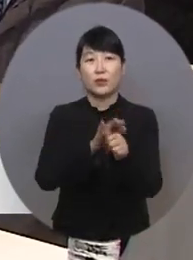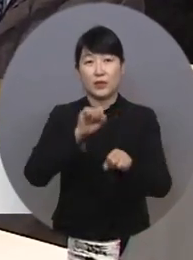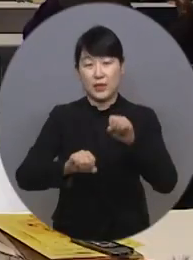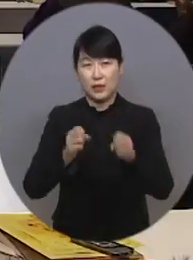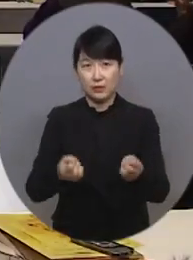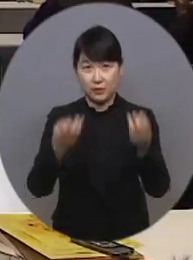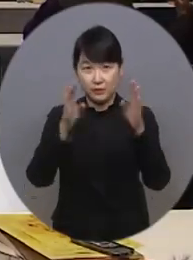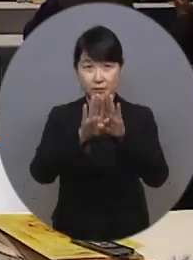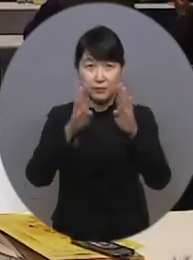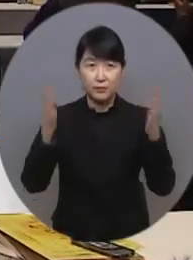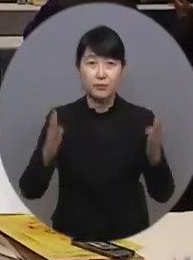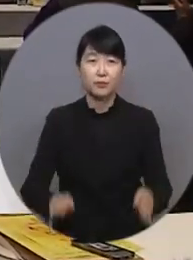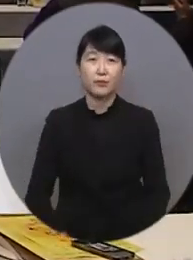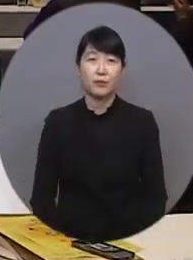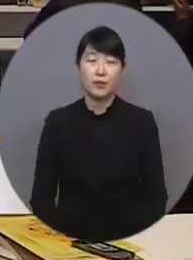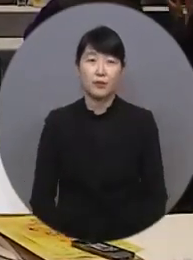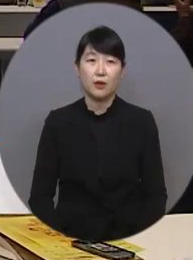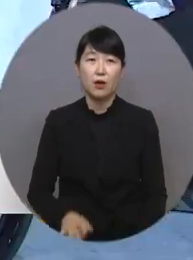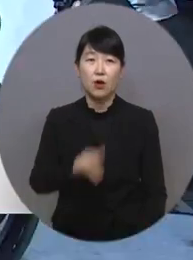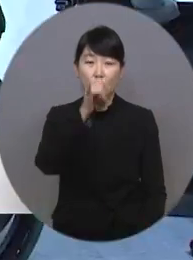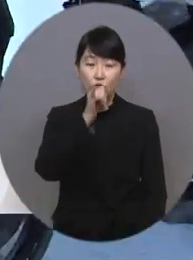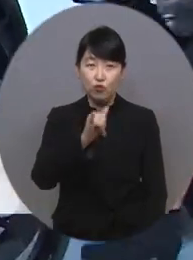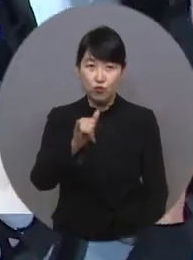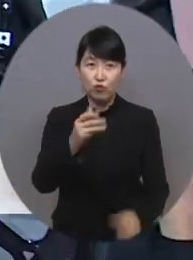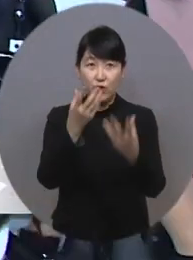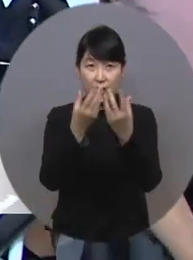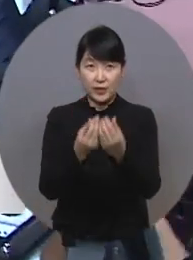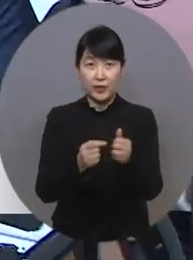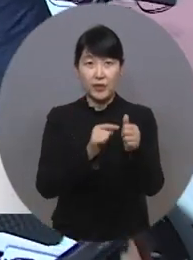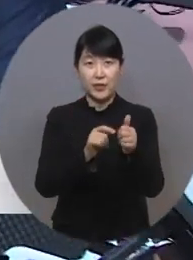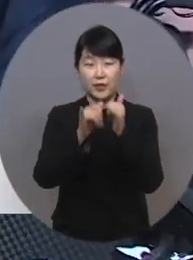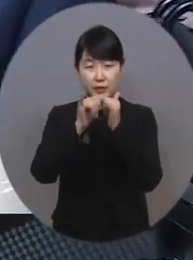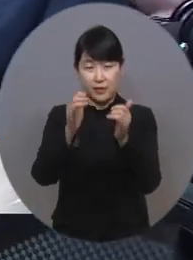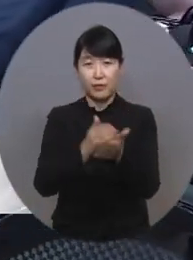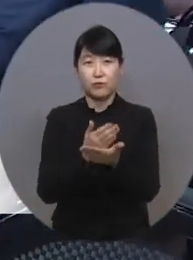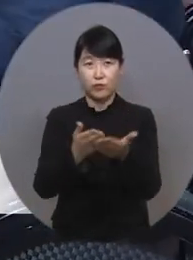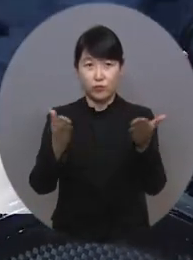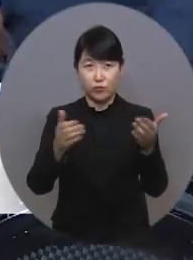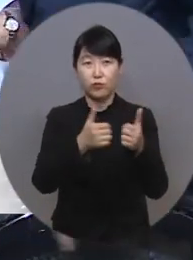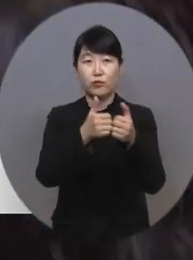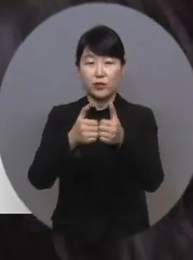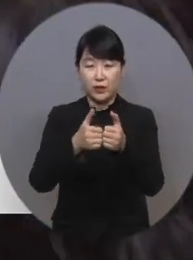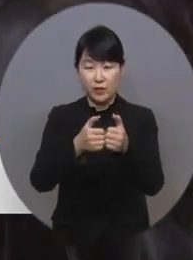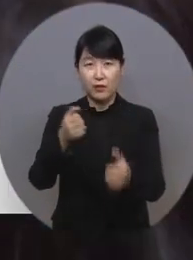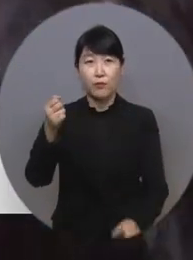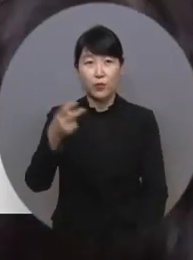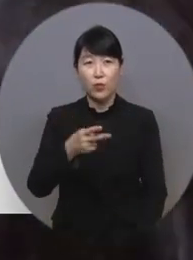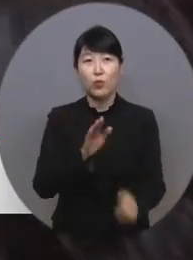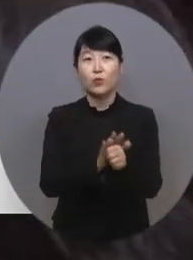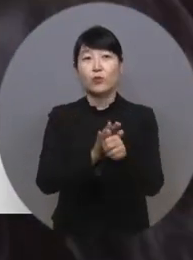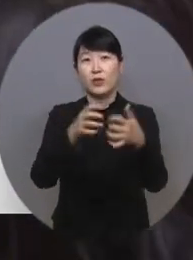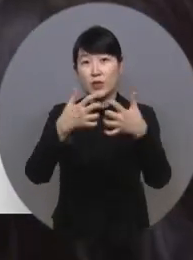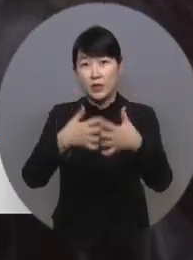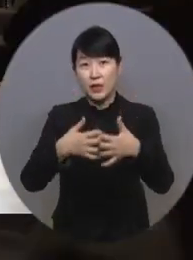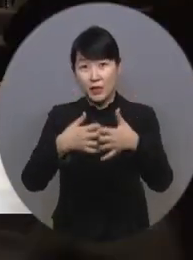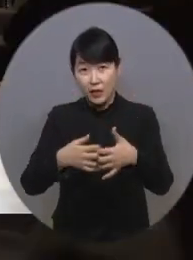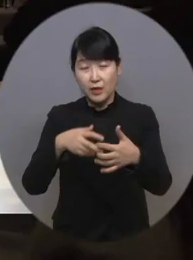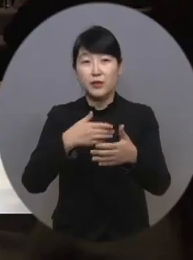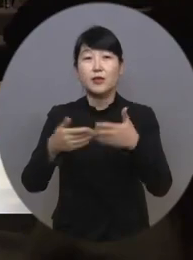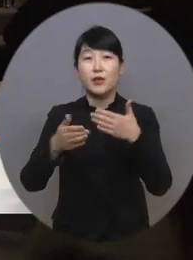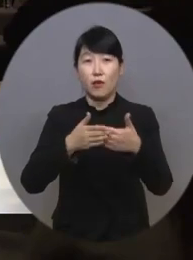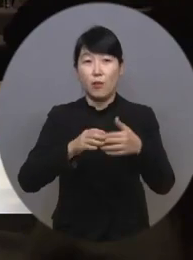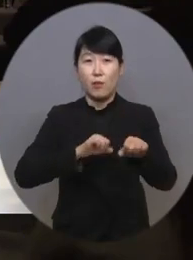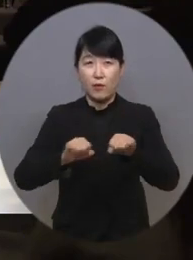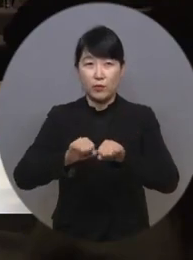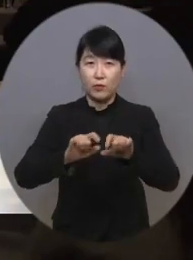개최됐습니다. 이날 행사에서는 우수 사례자 발굴 및 시상과 복지 상담, 보장구 체험 부스 등